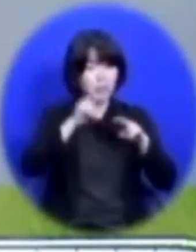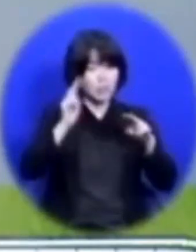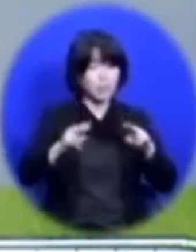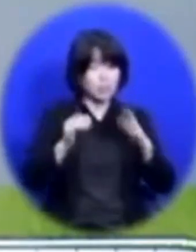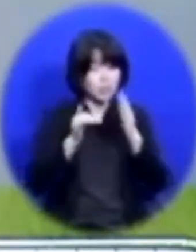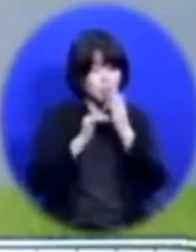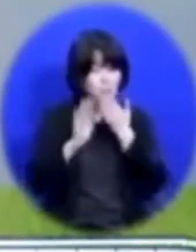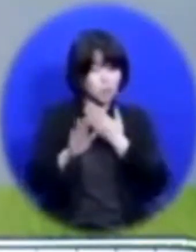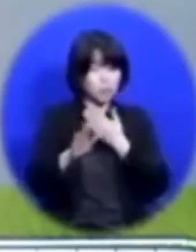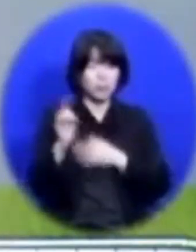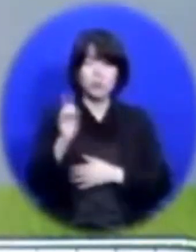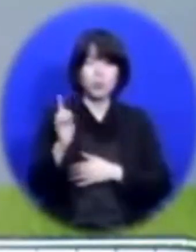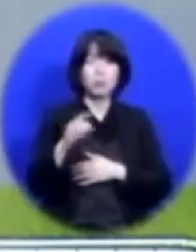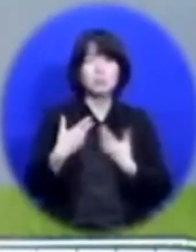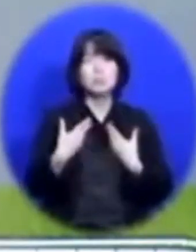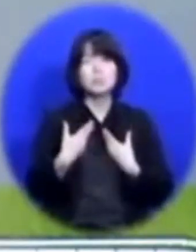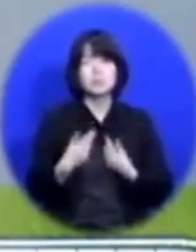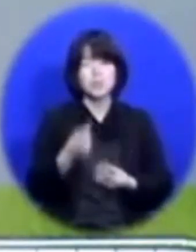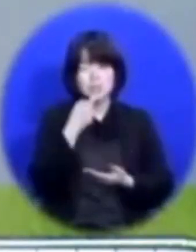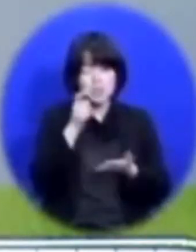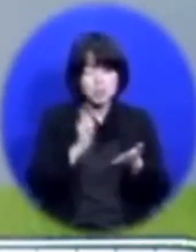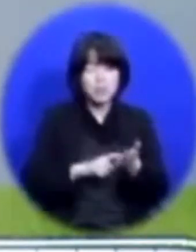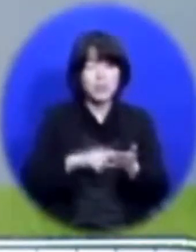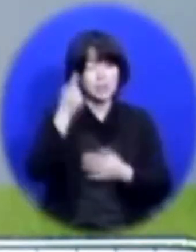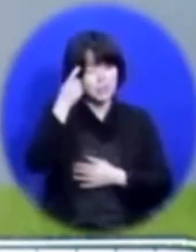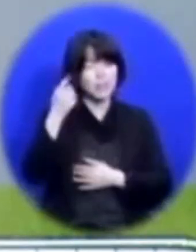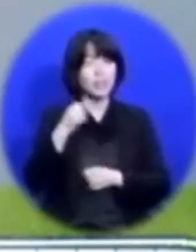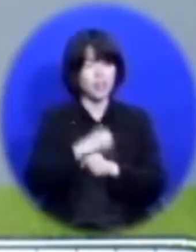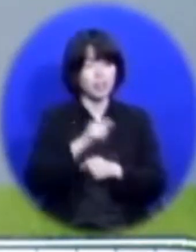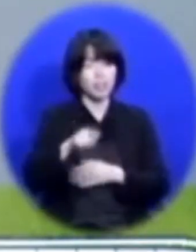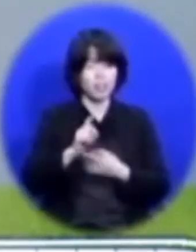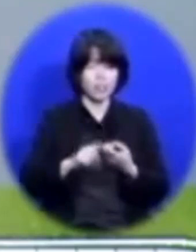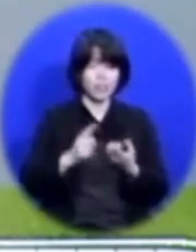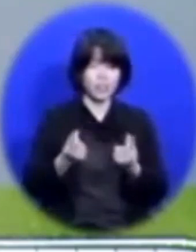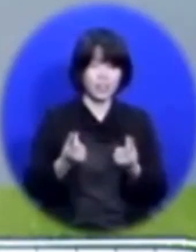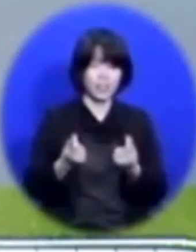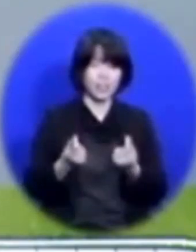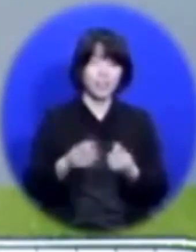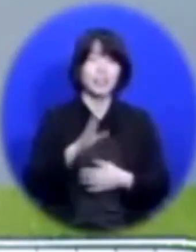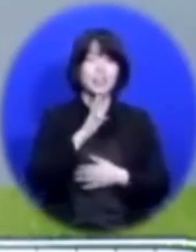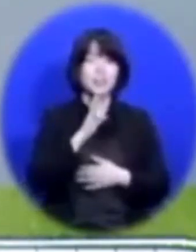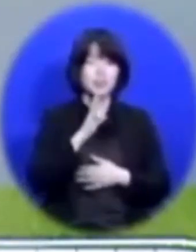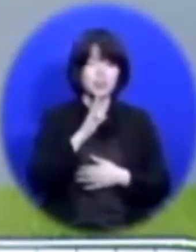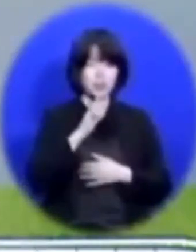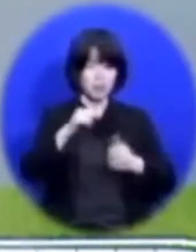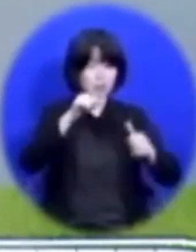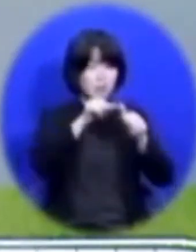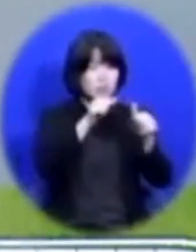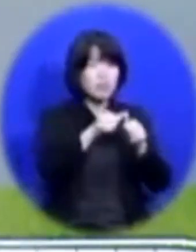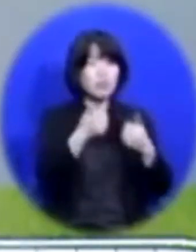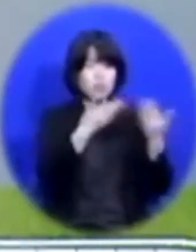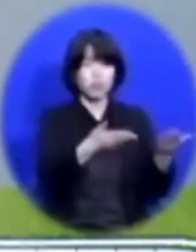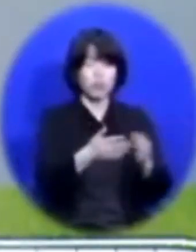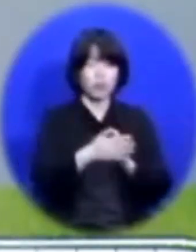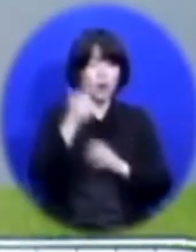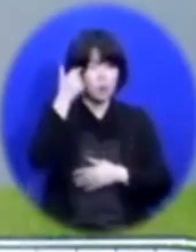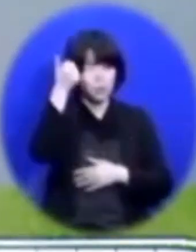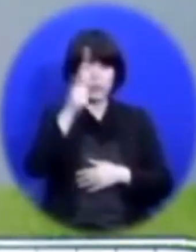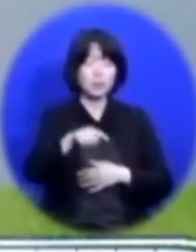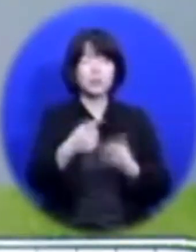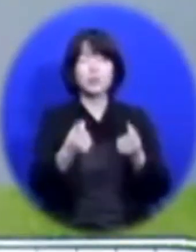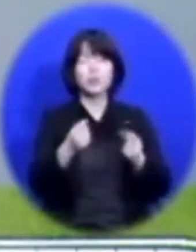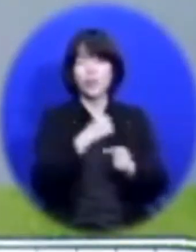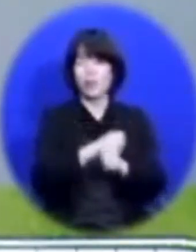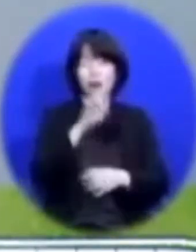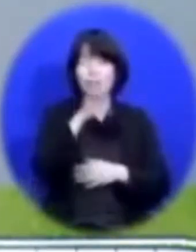은퇴후삶에대해너무안일하게생각하시는것같습니다."라고말했습니다.그러자그는 내게이렇게조언했다."목사님, 그렇게하시면안